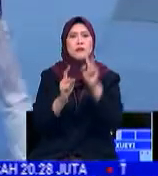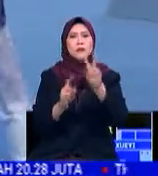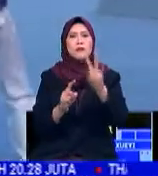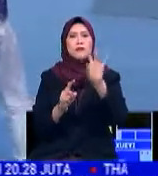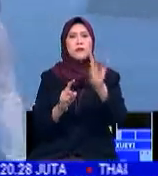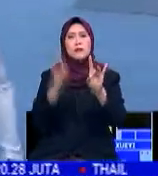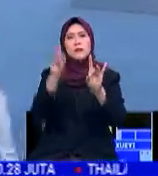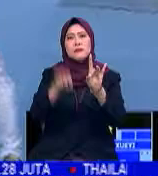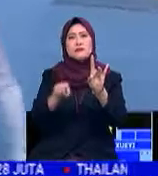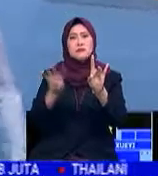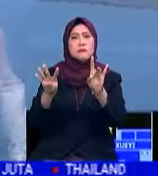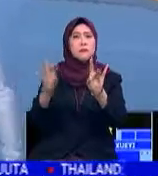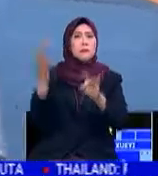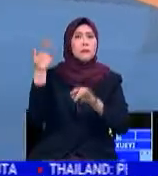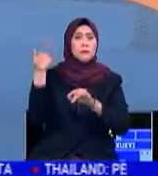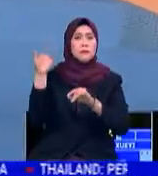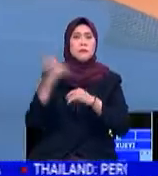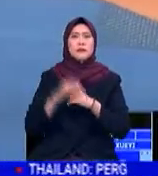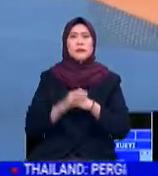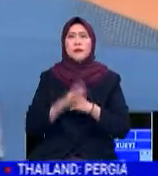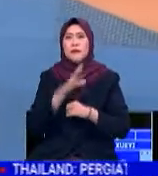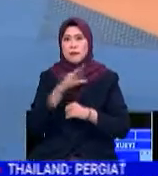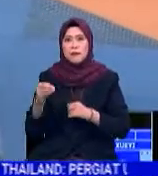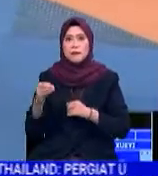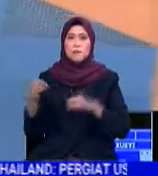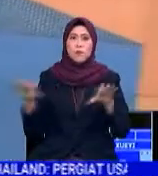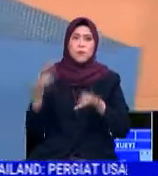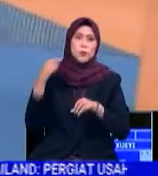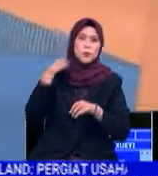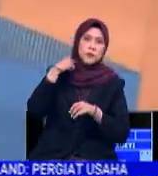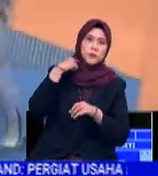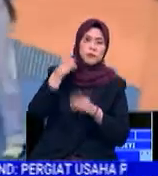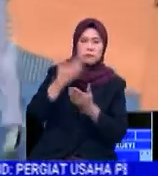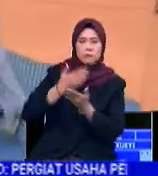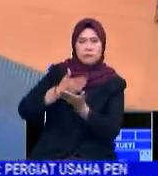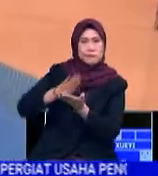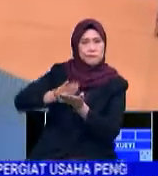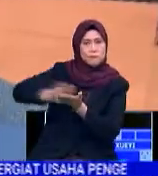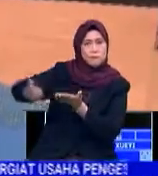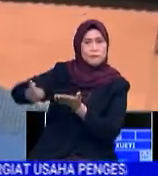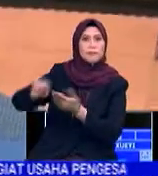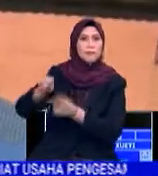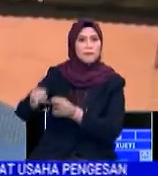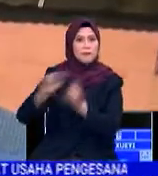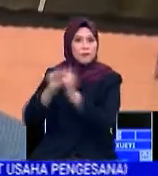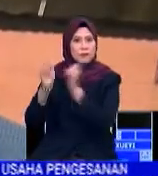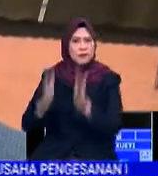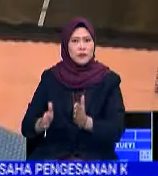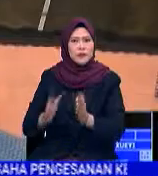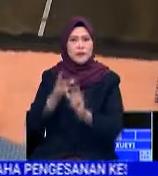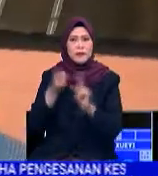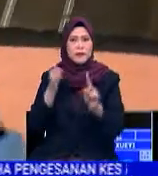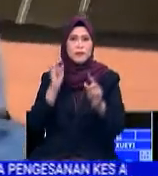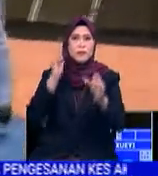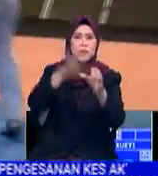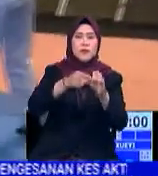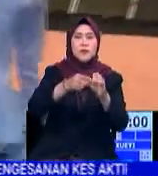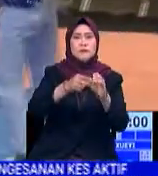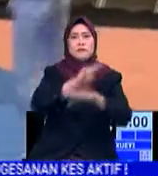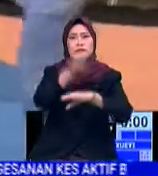28 April lepas selain melakukan ugutan menyikirkan atlet berkenaan daripada skuad kebangsaan.